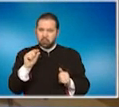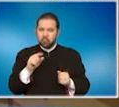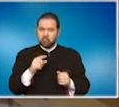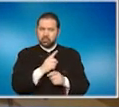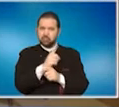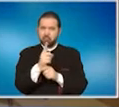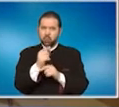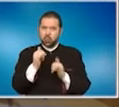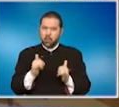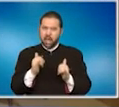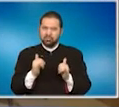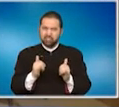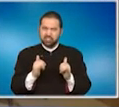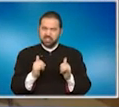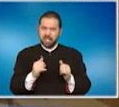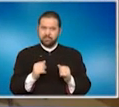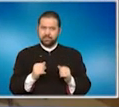acela îngrozitor.